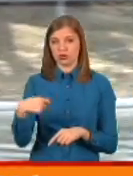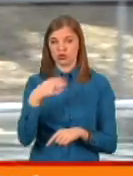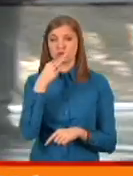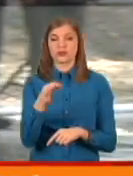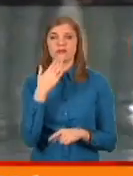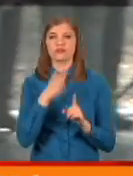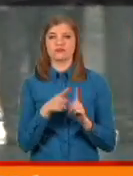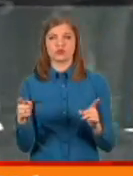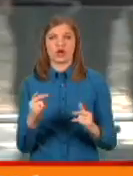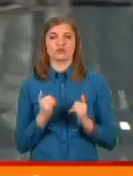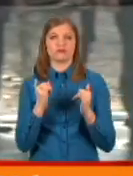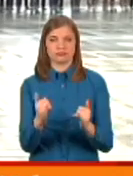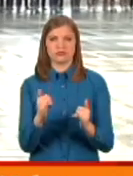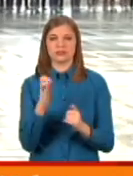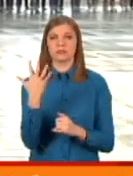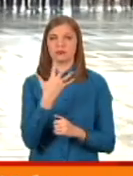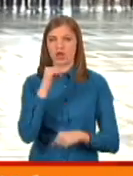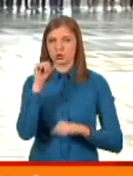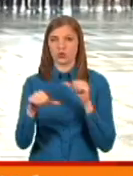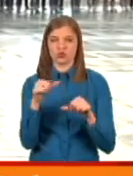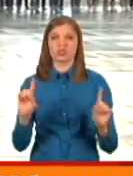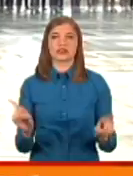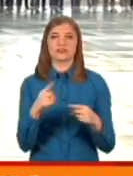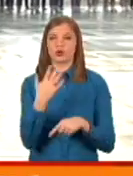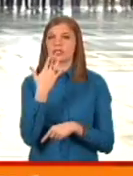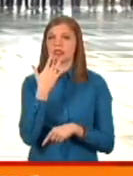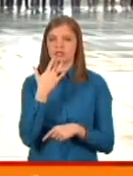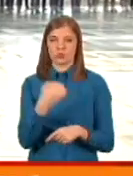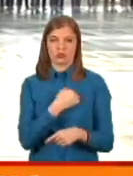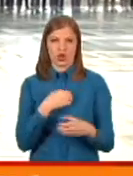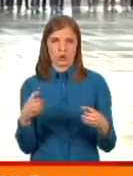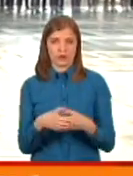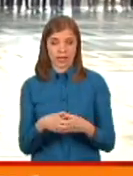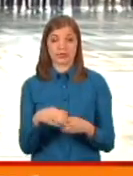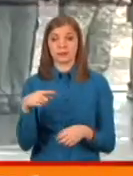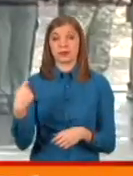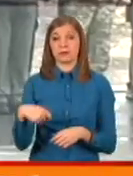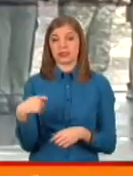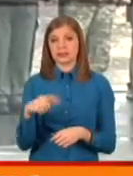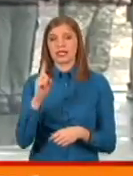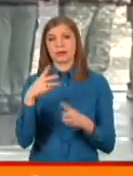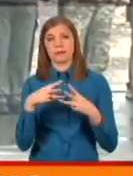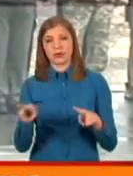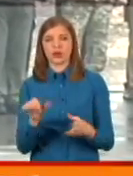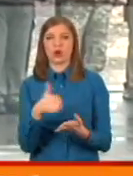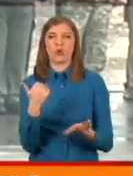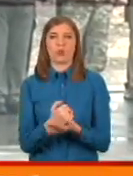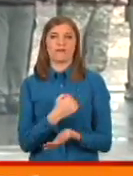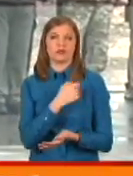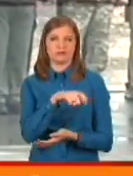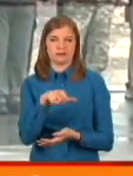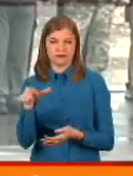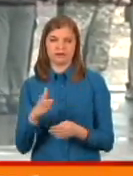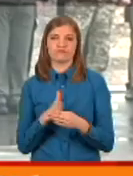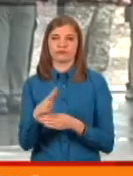під час урочистостей з нагоди 5-ї річниці створення Національної гвардії. Президент, прем'єр та головні силовики